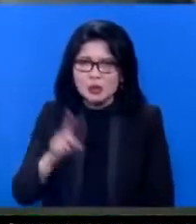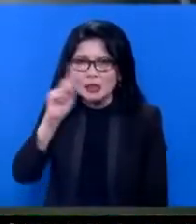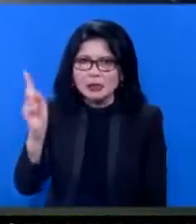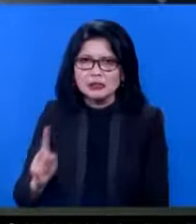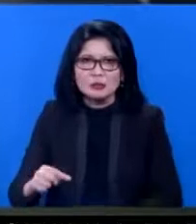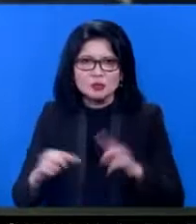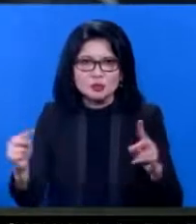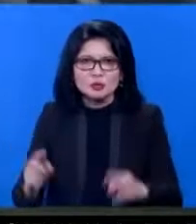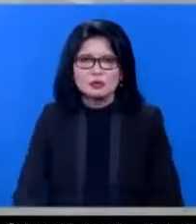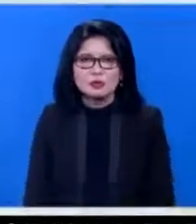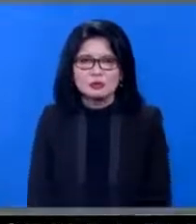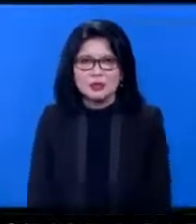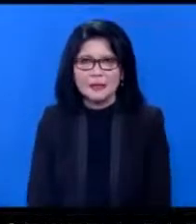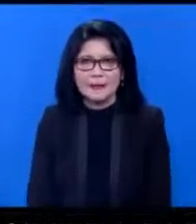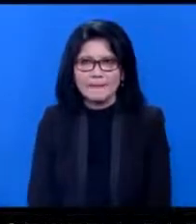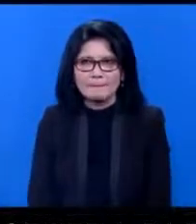ini.